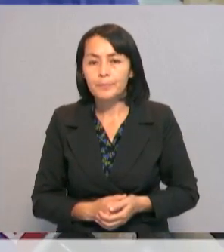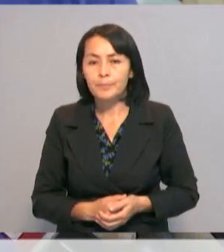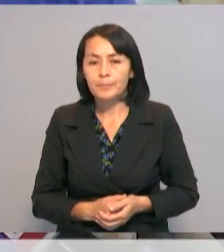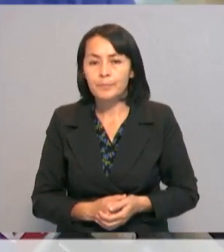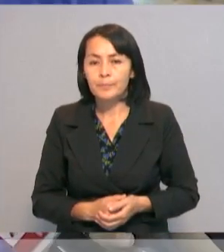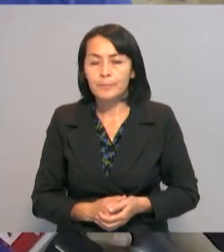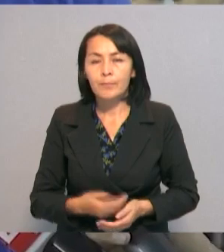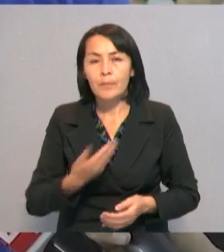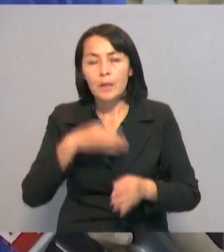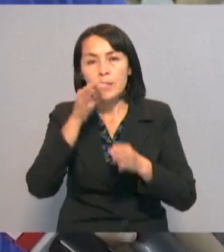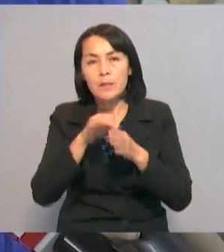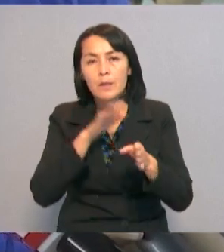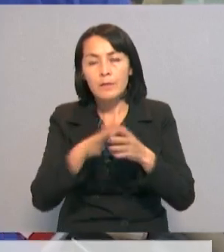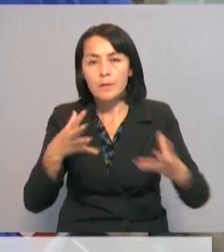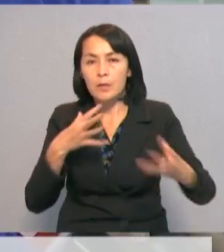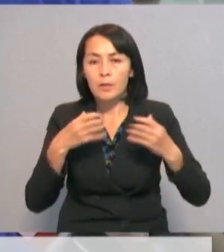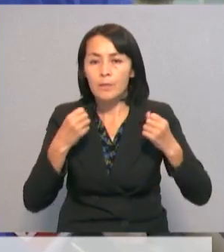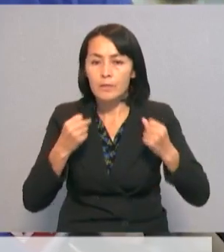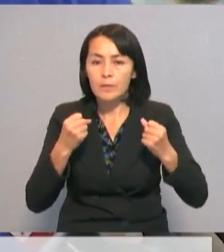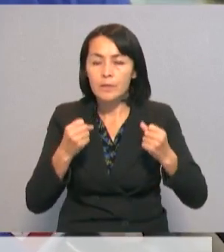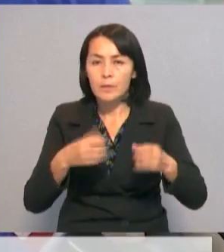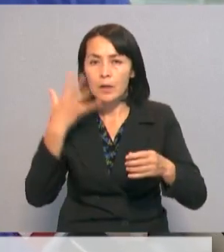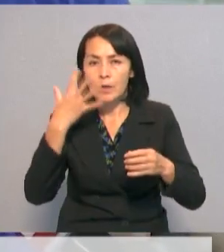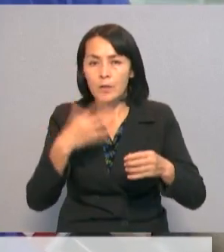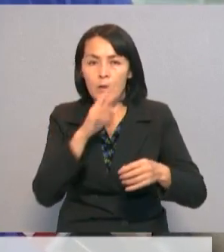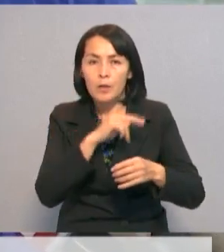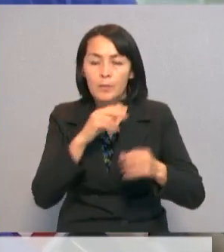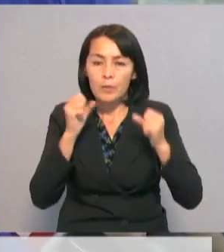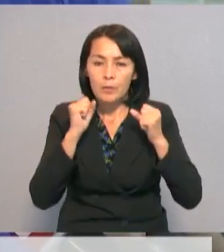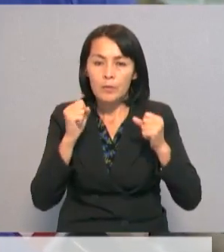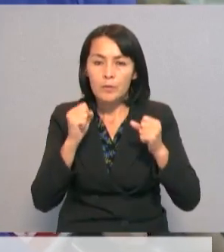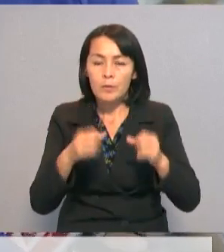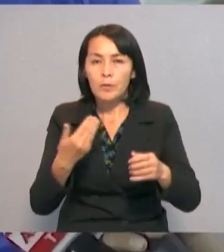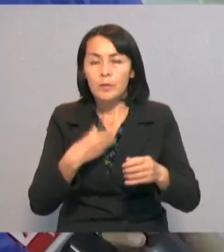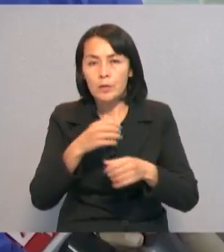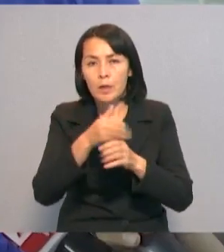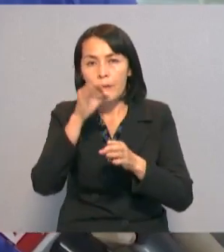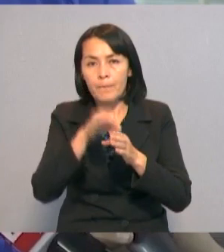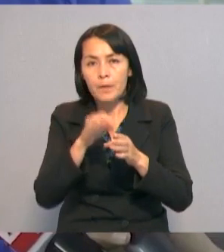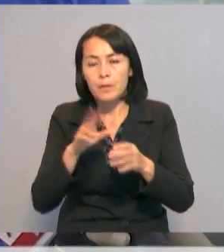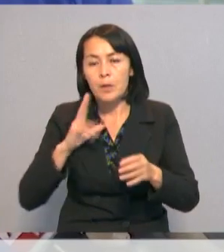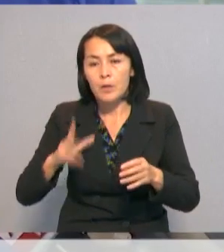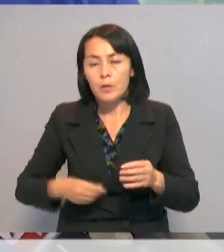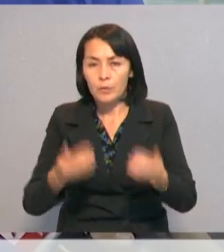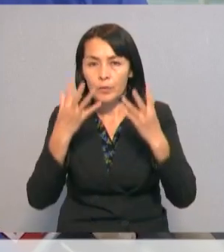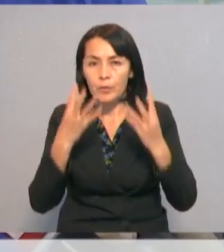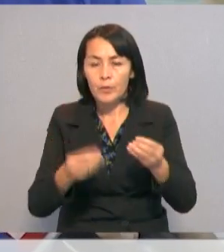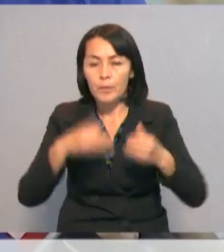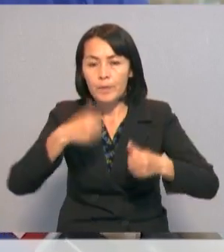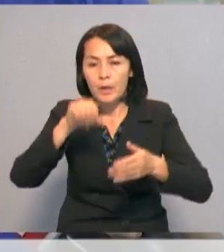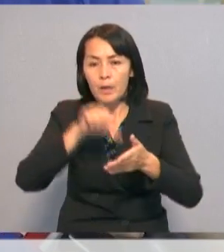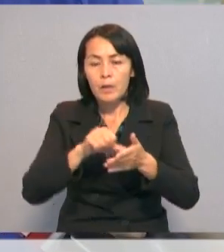семьёй наша цель вести здоровый образ жизни поскольку мы работаем в сфере спорта то наша главная задача взять дочку на сегодняшние